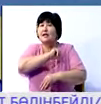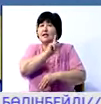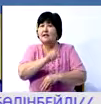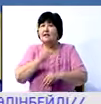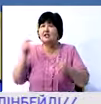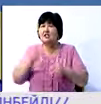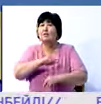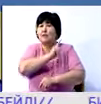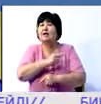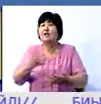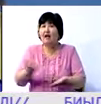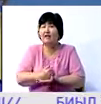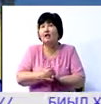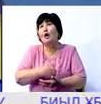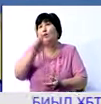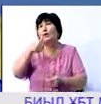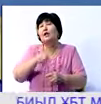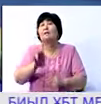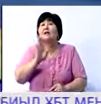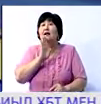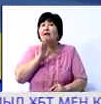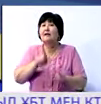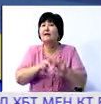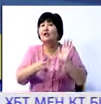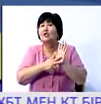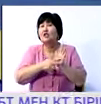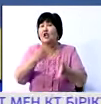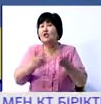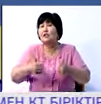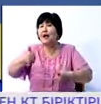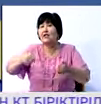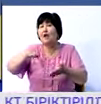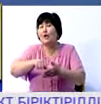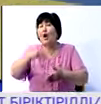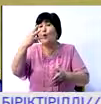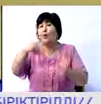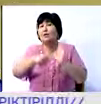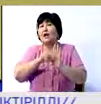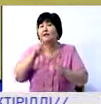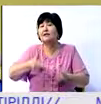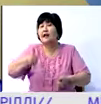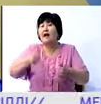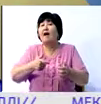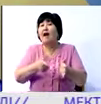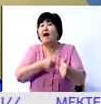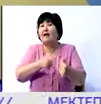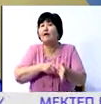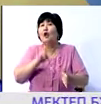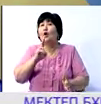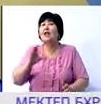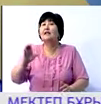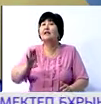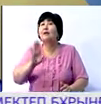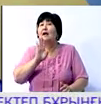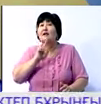анықталды. Сондай ақ ел біріншілігінде бұрымдыларда 8 салмақта жүлделі орындарды сарапқа салды. 36 келіде бақсынаған қарағандылық Тұрайлым Сәрсенбек те